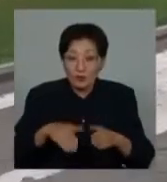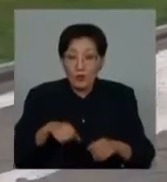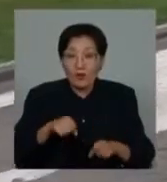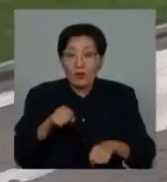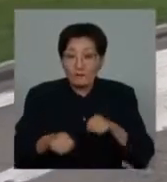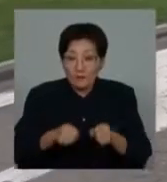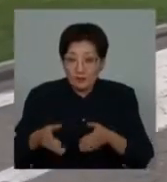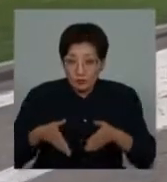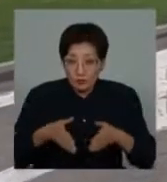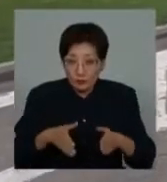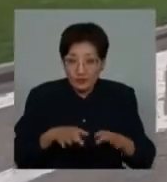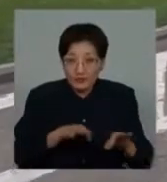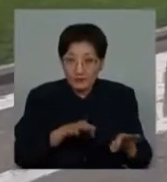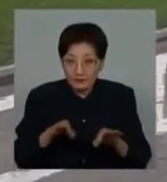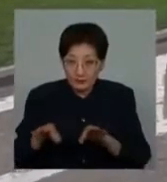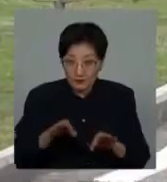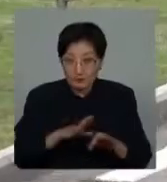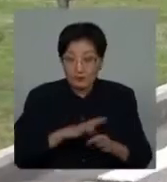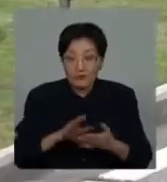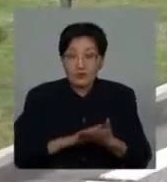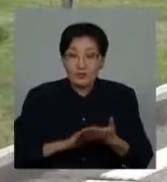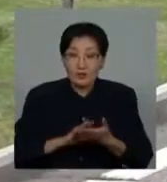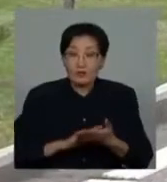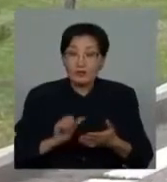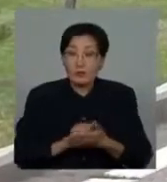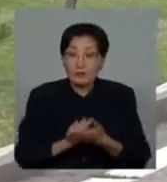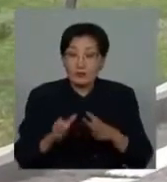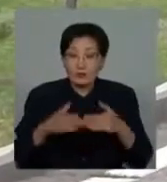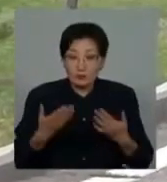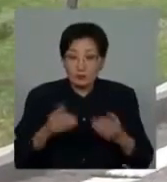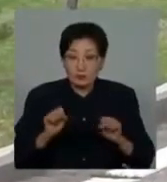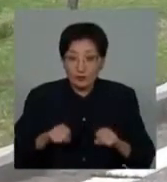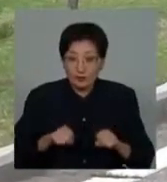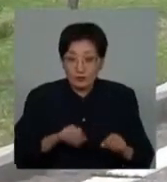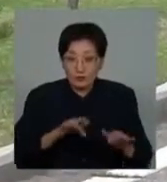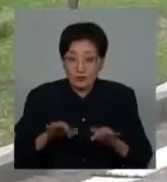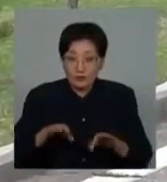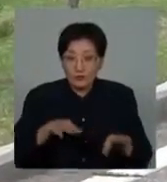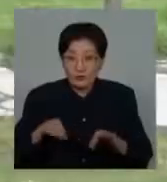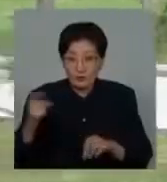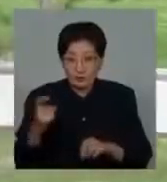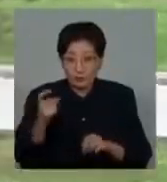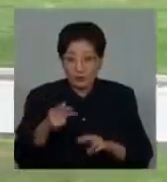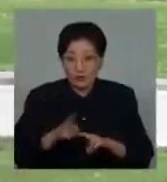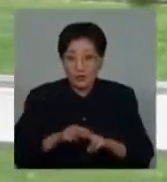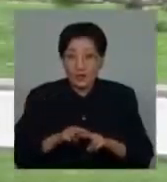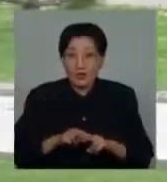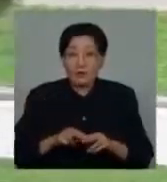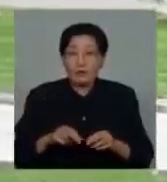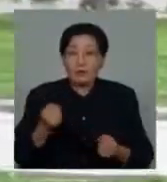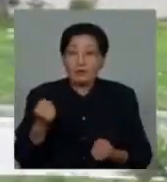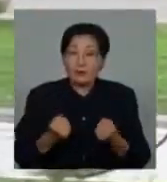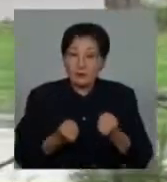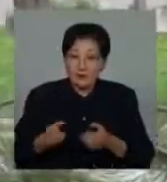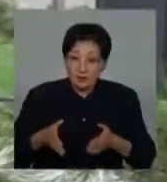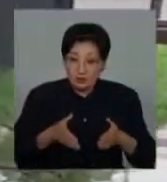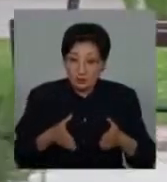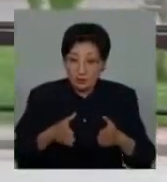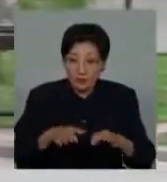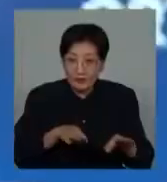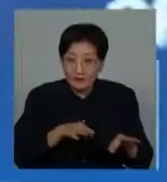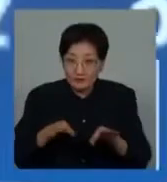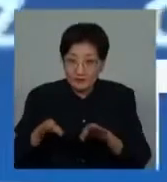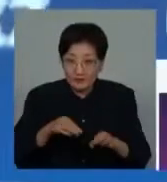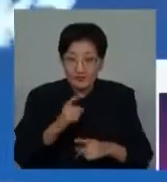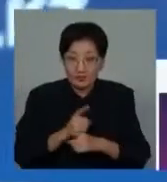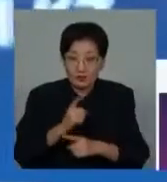веложолақта қозғалып жүрді. Дегенмен ешқандай лицензиясыз жүріп тұратын транспорт иелеріне биыл автомобиль жолымен жүруге тыйым салынды.